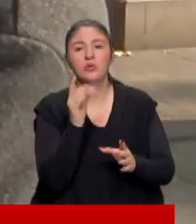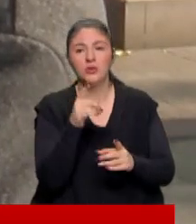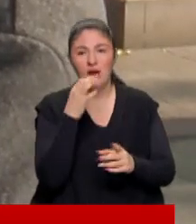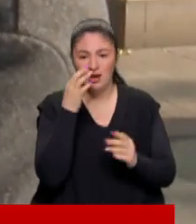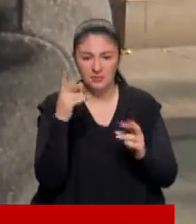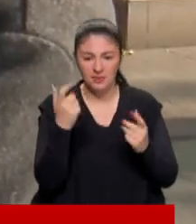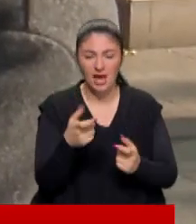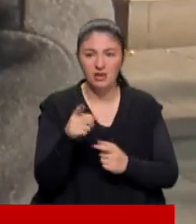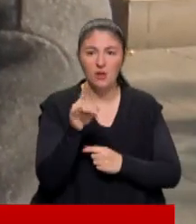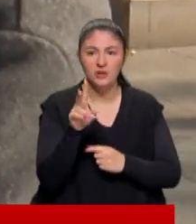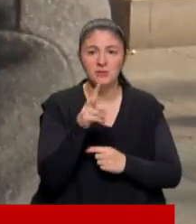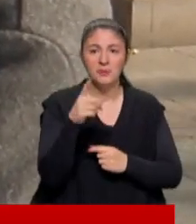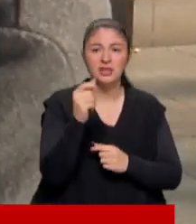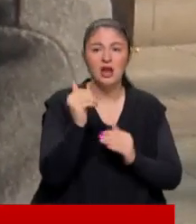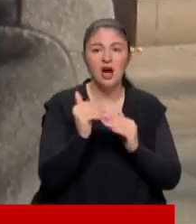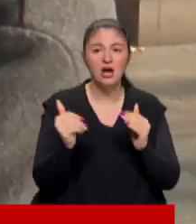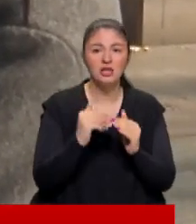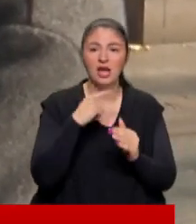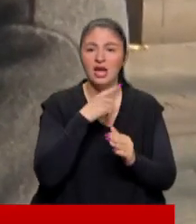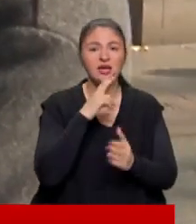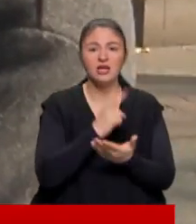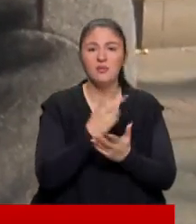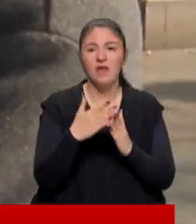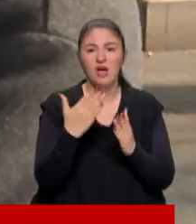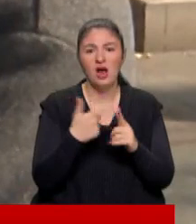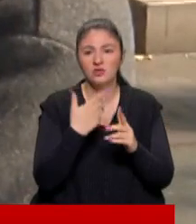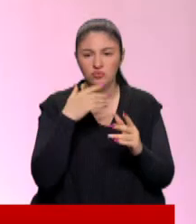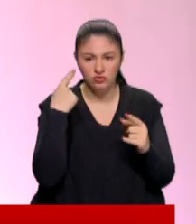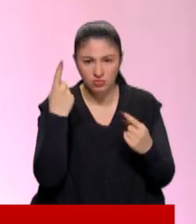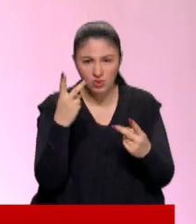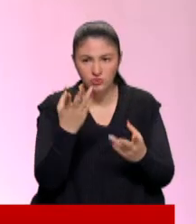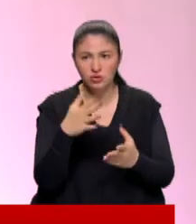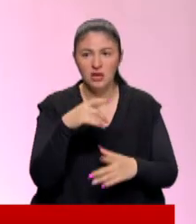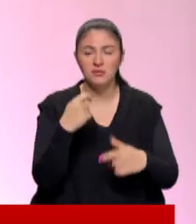gibi bir yerde 15-20 bin liranın altında kesinlikle bir ev kirası yok, düşünebiliyor musunuz?